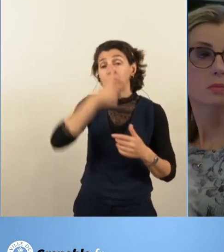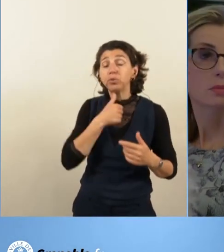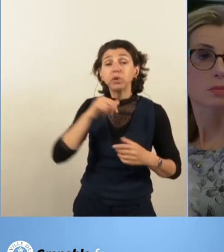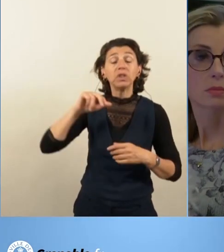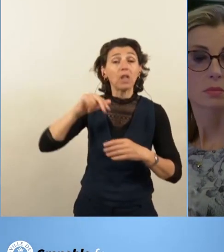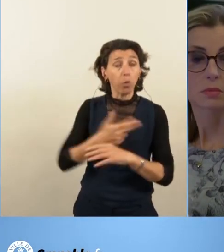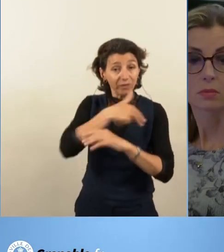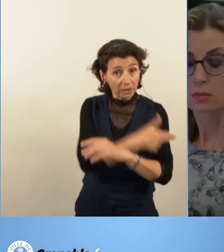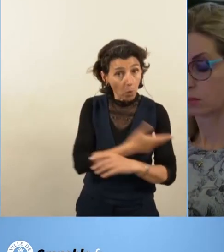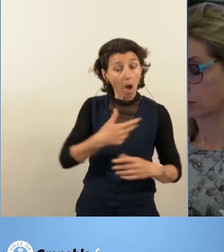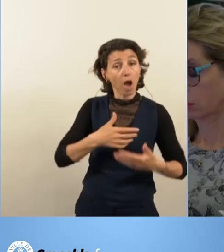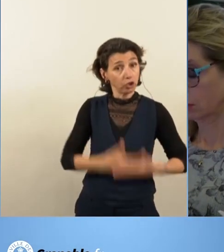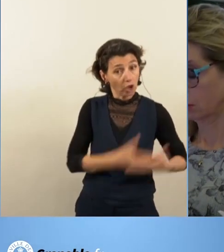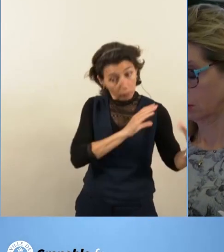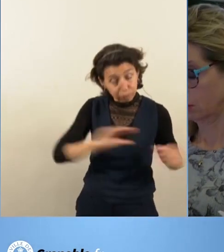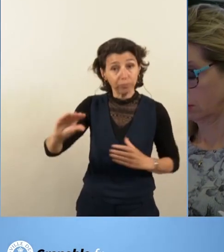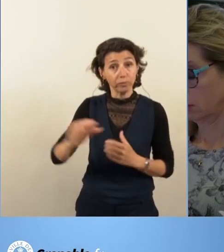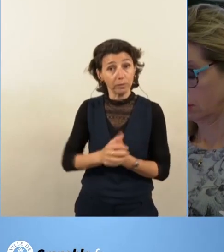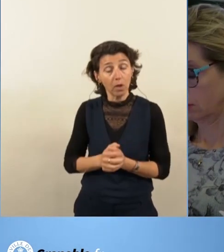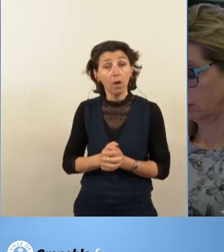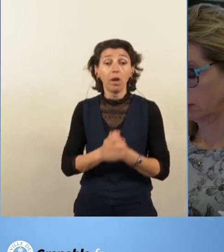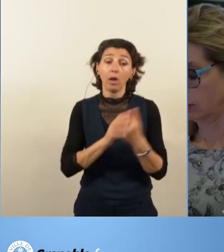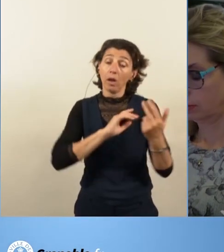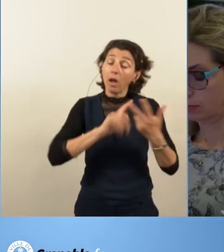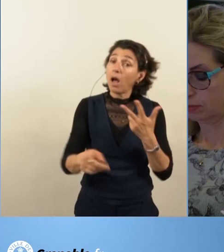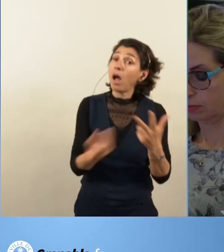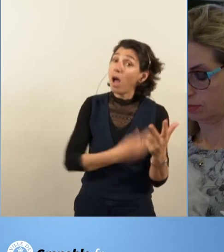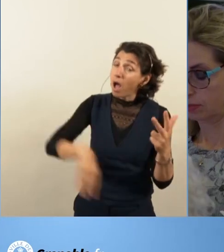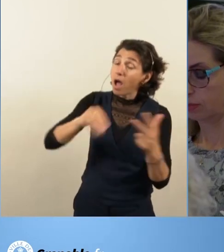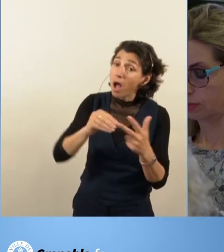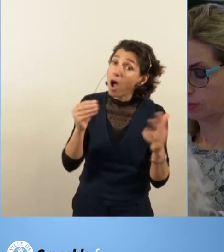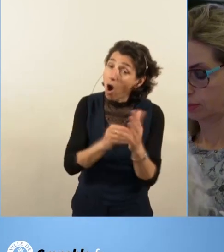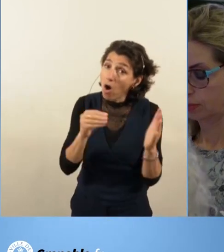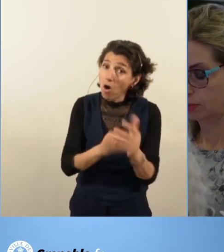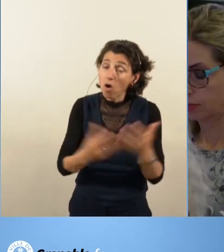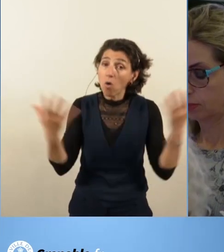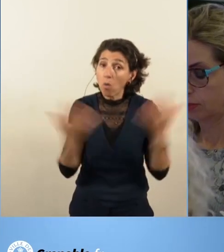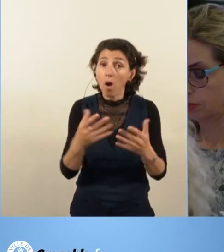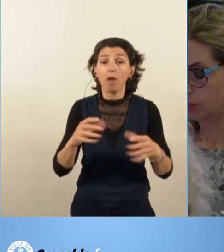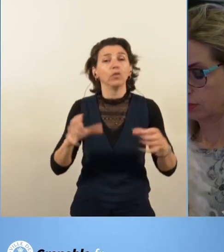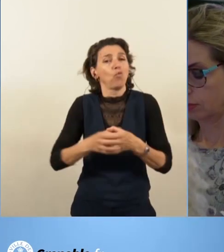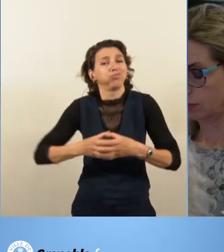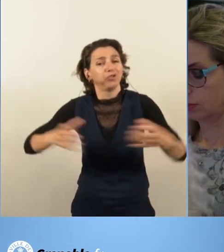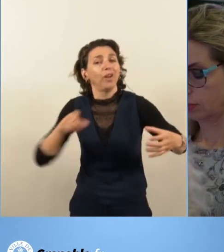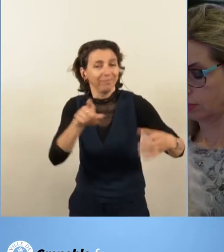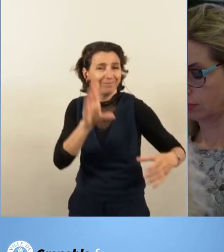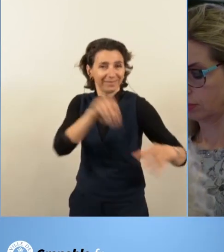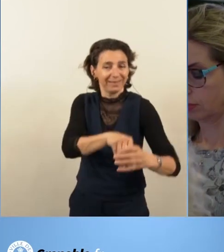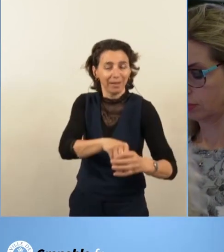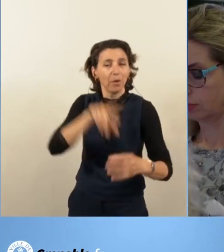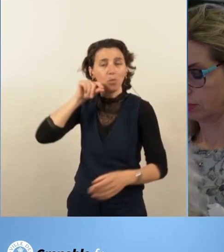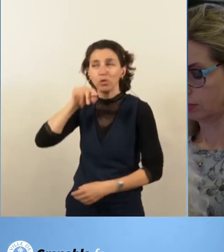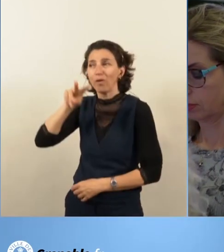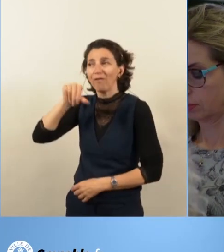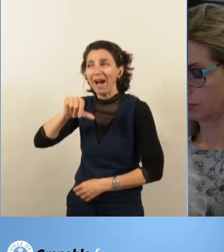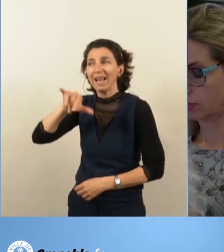à la charge de Grenoble il s'avère qu'ensuite une majorité à laquelle vous apparteniez celle d'André Vallini au département